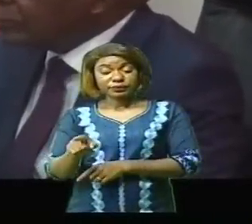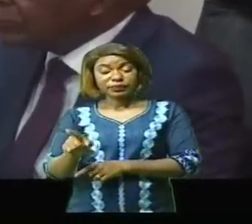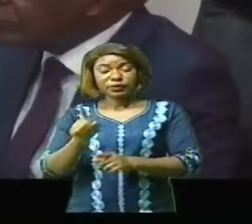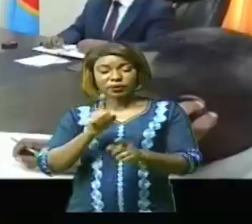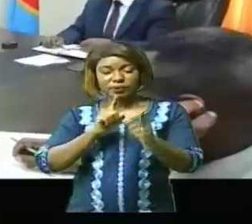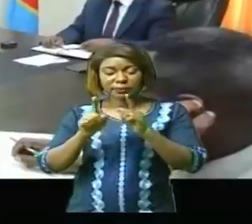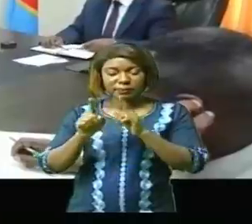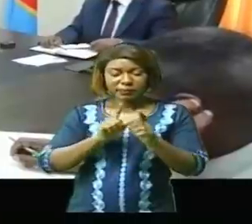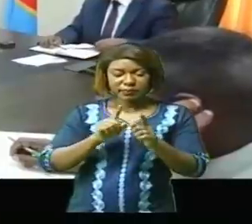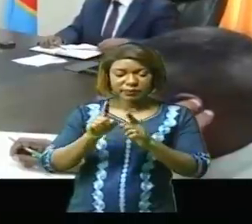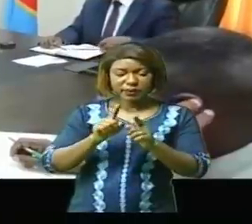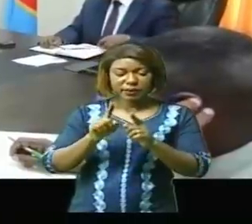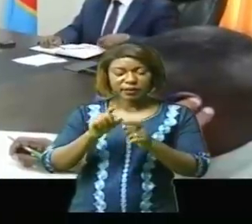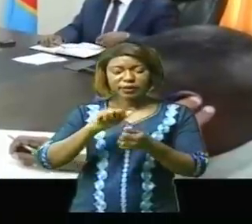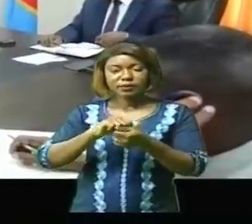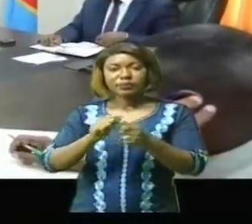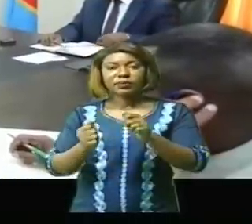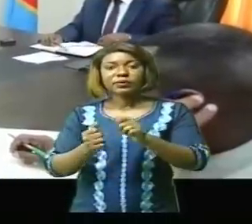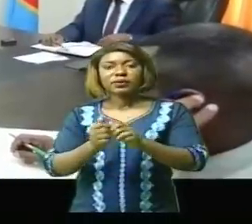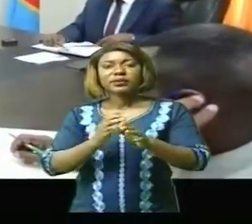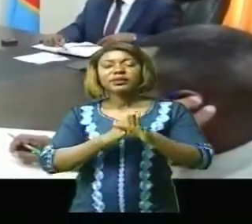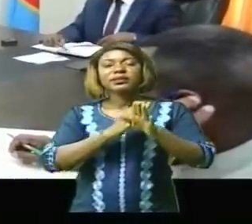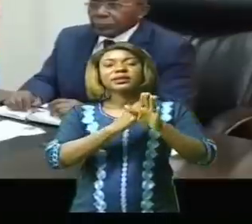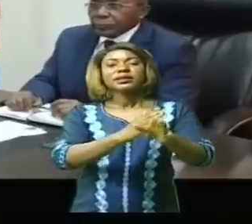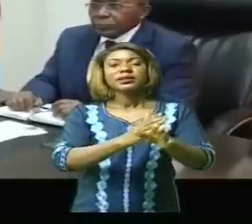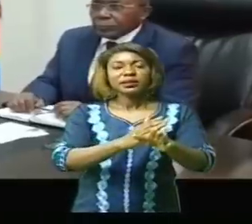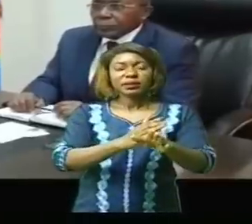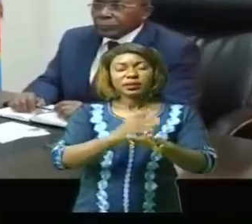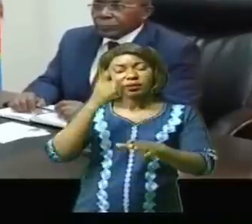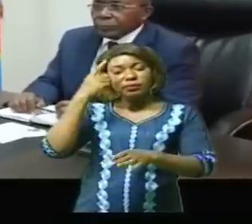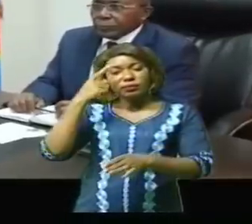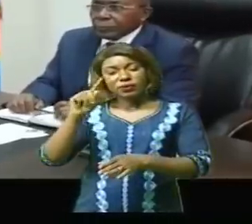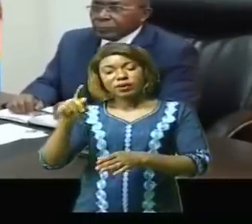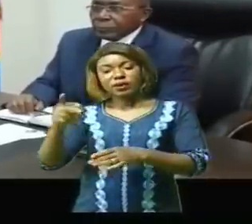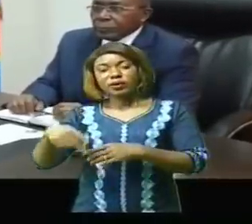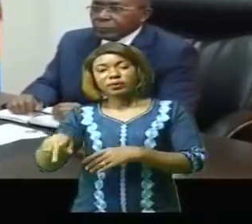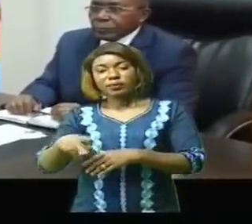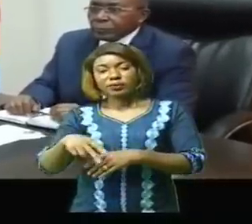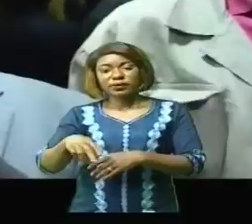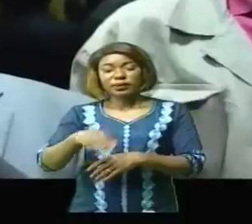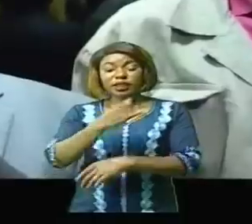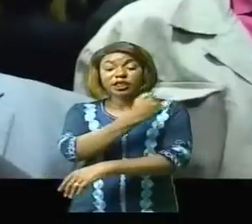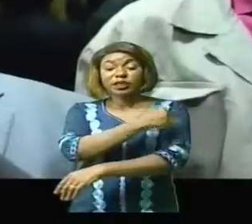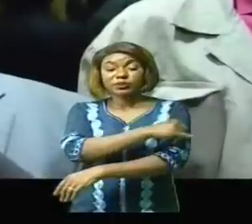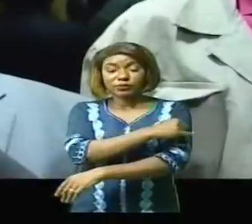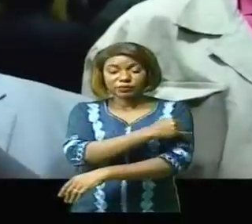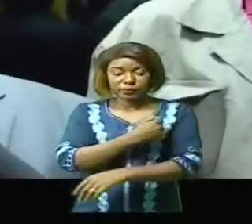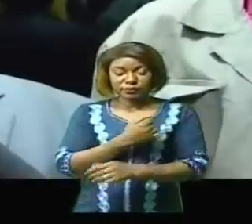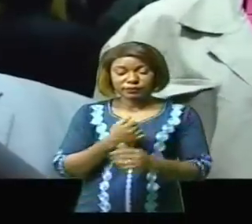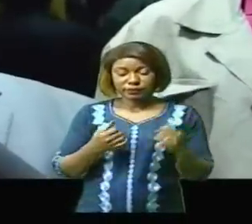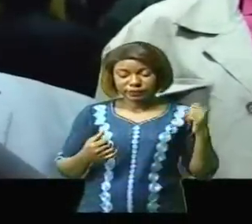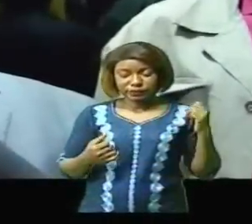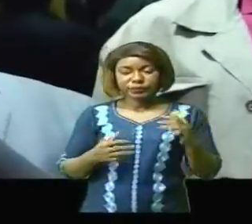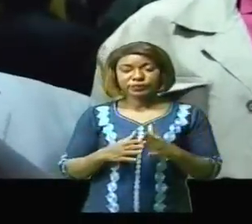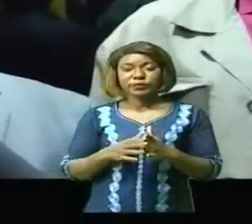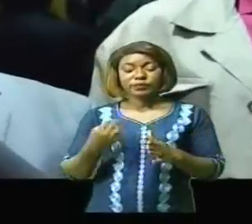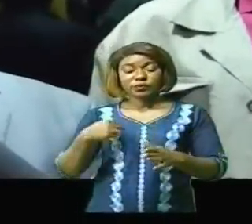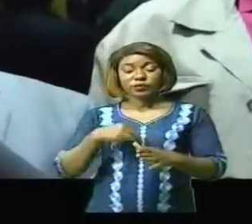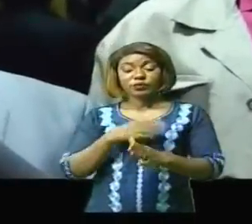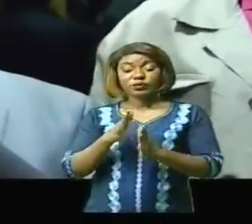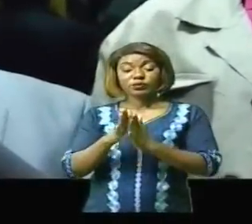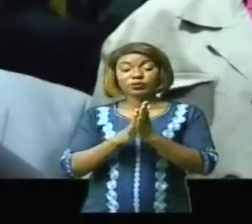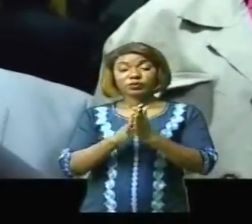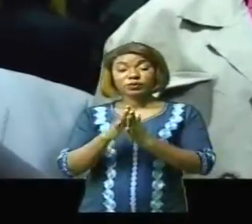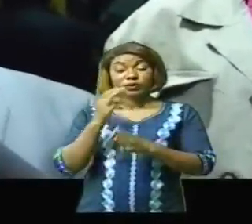ont abordé la situation sécuritaire qui prévaut dans la province de l'Ituri. Nos souhaits, c'est de